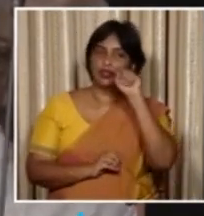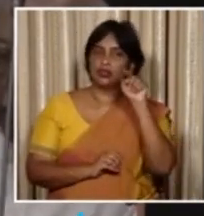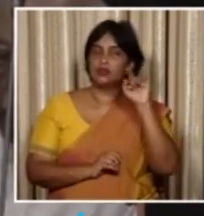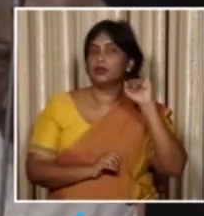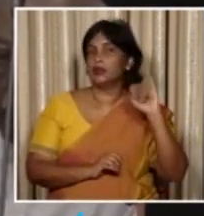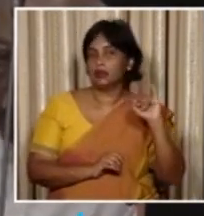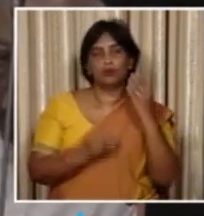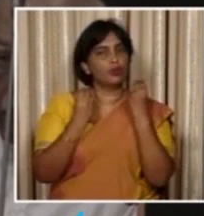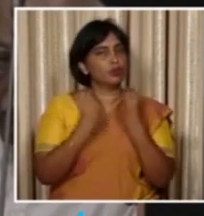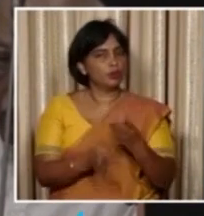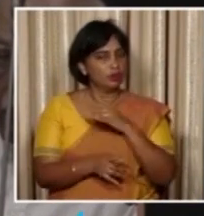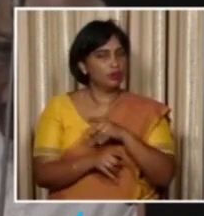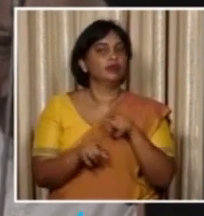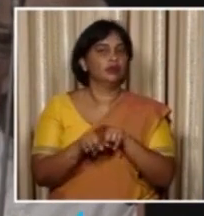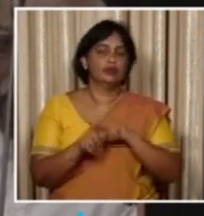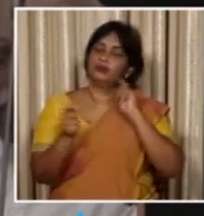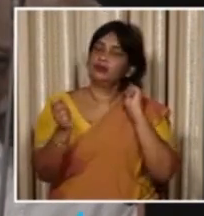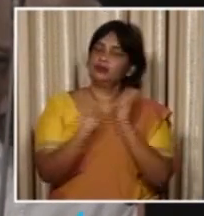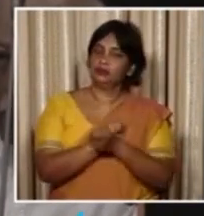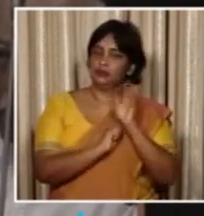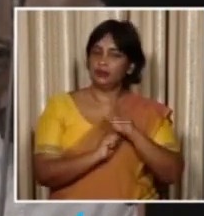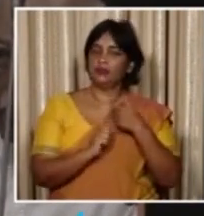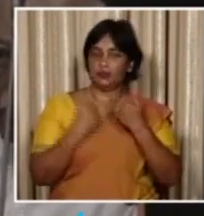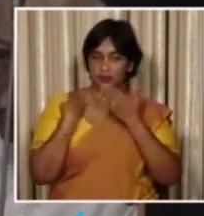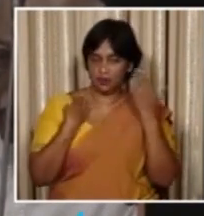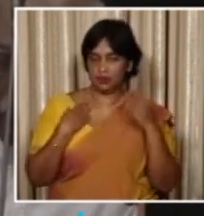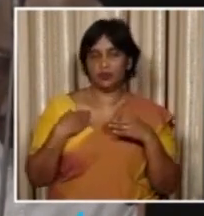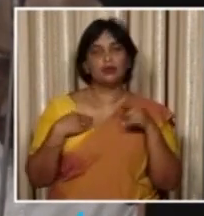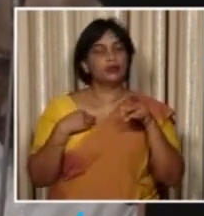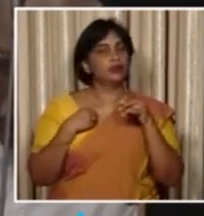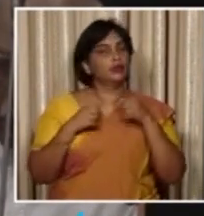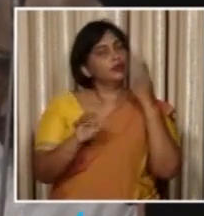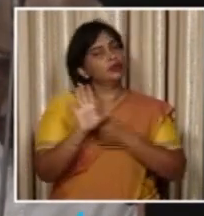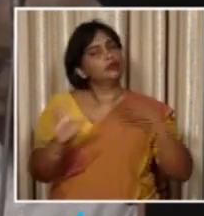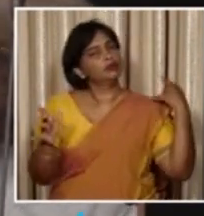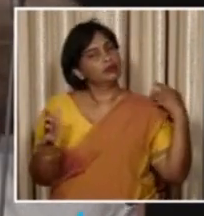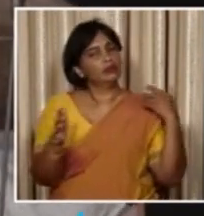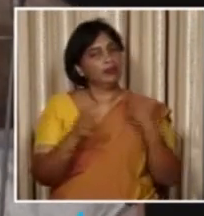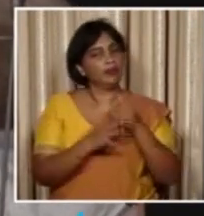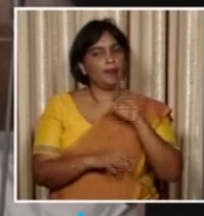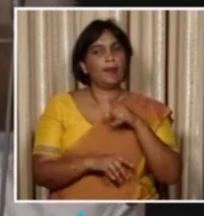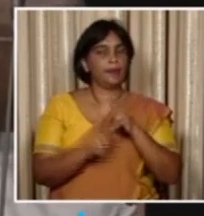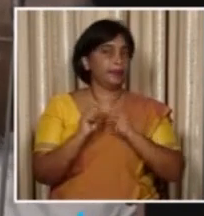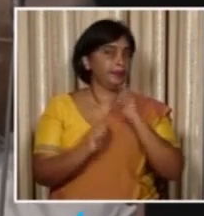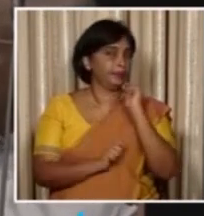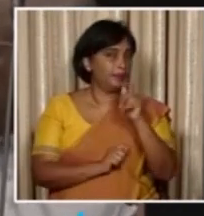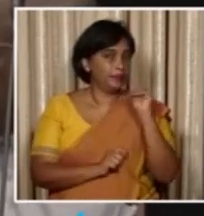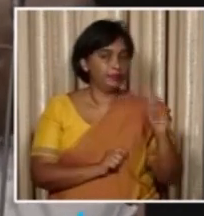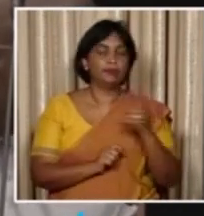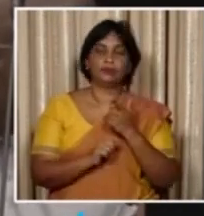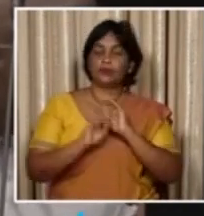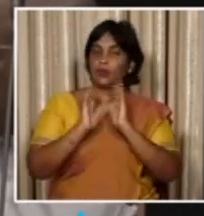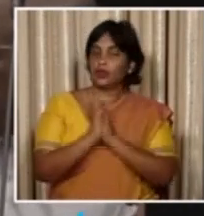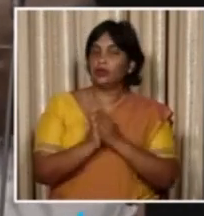ಹಾಯಕ ಅತಿರಿಕ್ಯಾಕ್ಲೆಸ ಪರಿವರ್ತನೆ ಕಿರಿಮಟ ಹಕಿವೆಲ ದಶ ಗಣನಾವಕಟ ಪಶು ಗೆವಿಂ ಶೇಷೇ ಜಂಗಮ